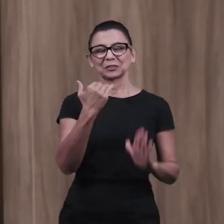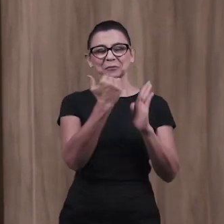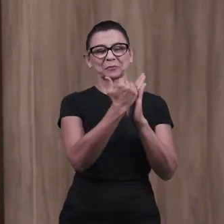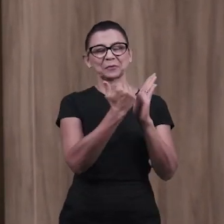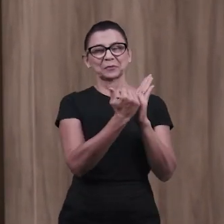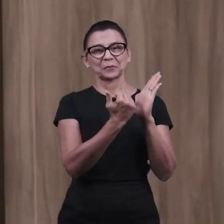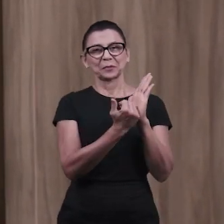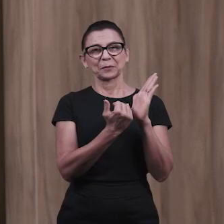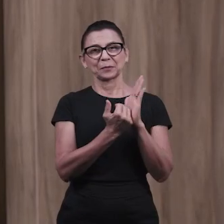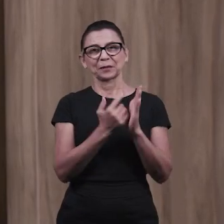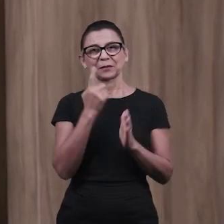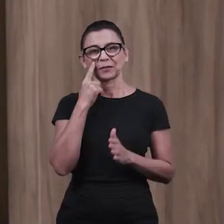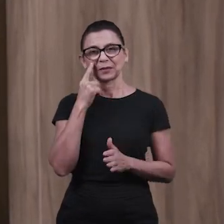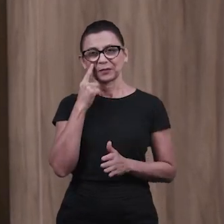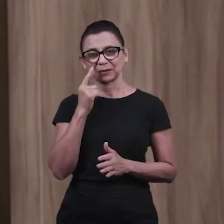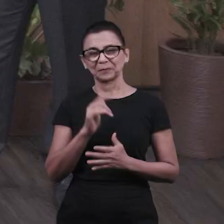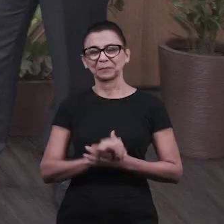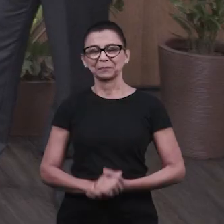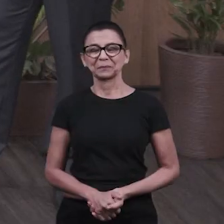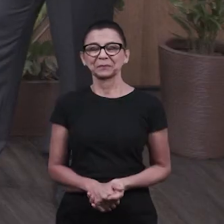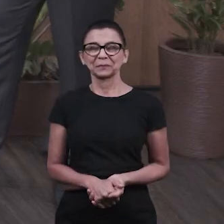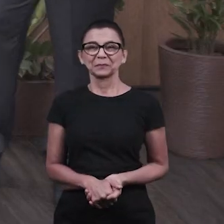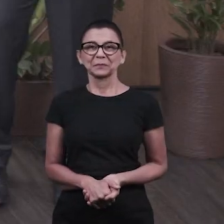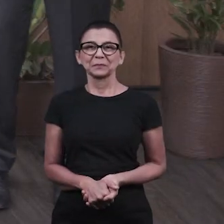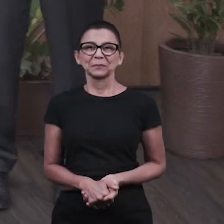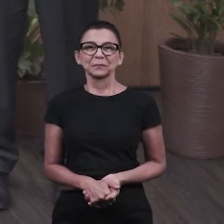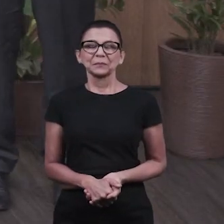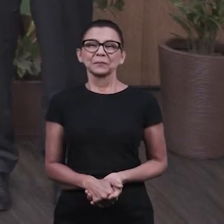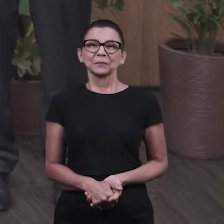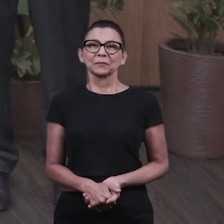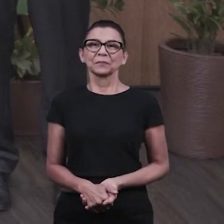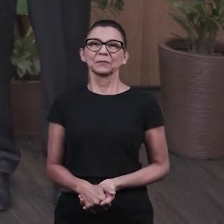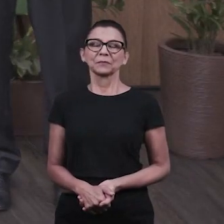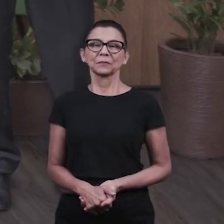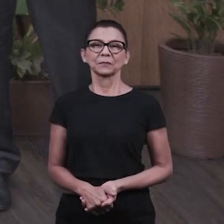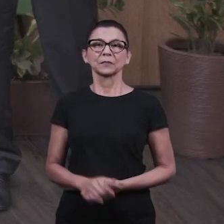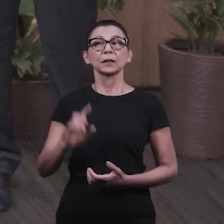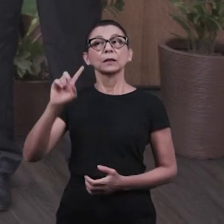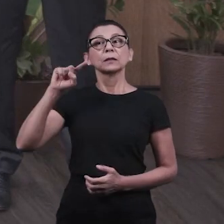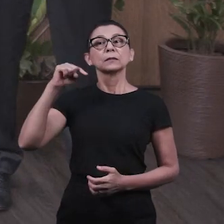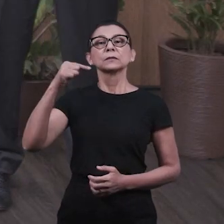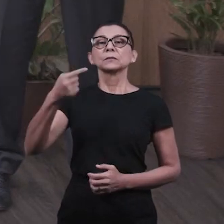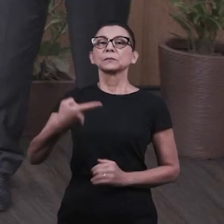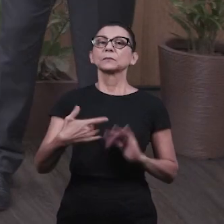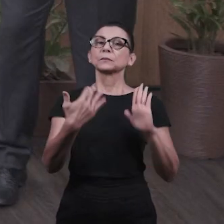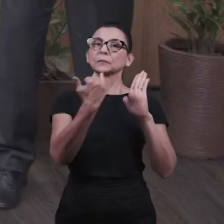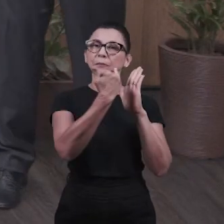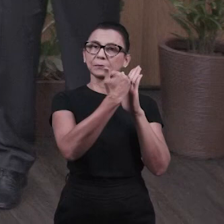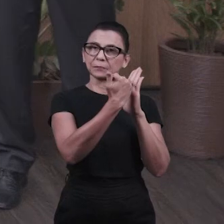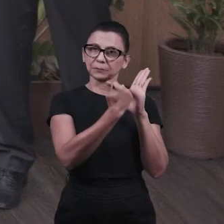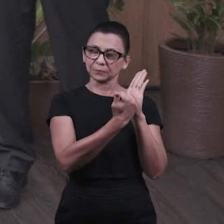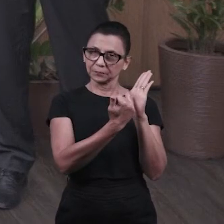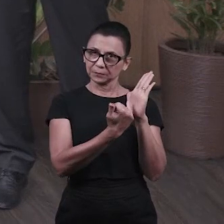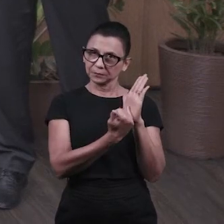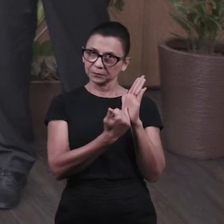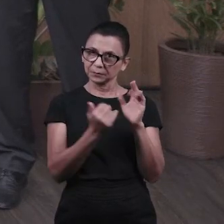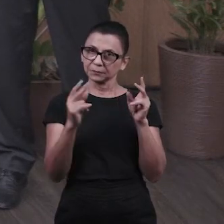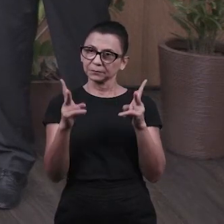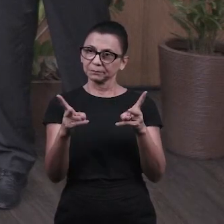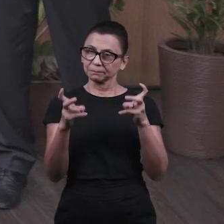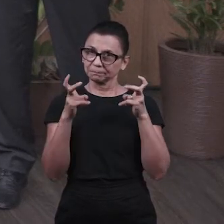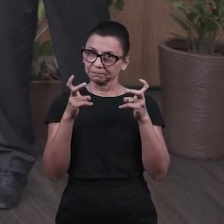qui viendront dans la séquence. Et dans le programme suivant, observez